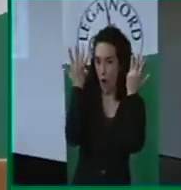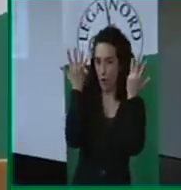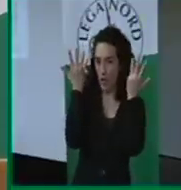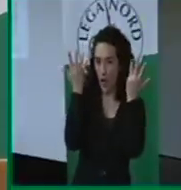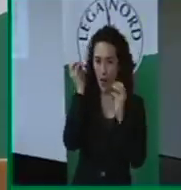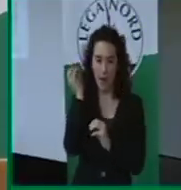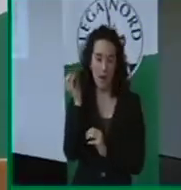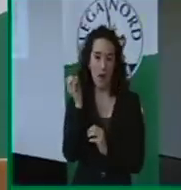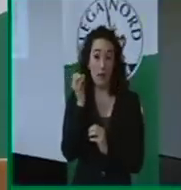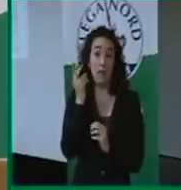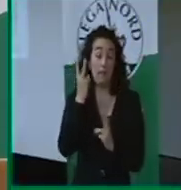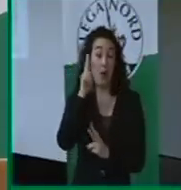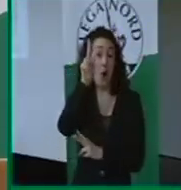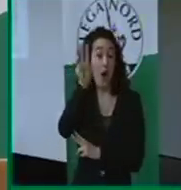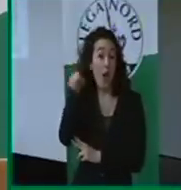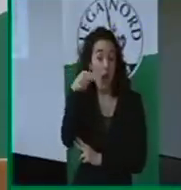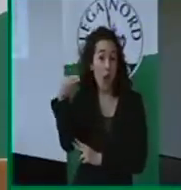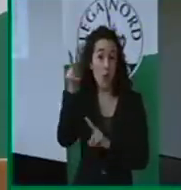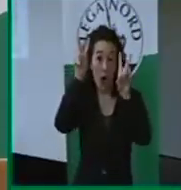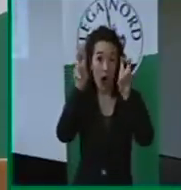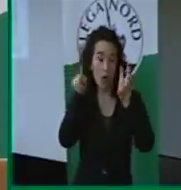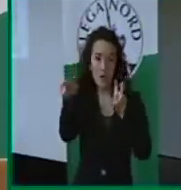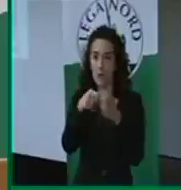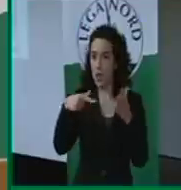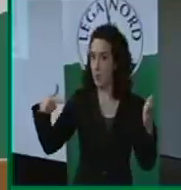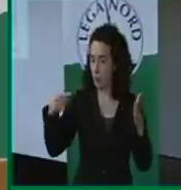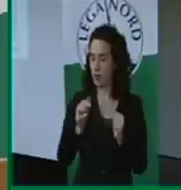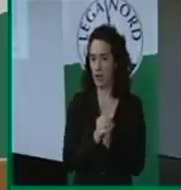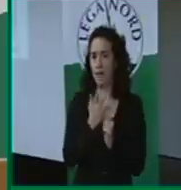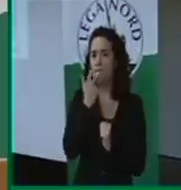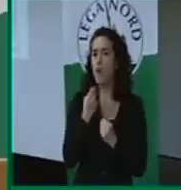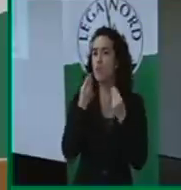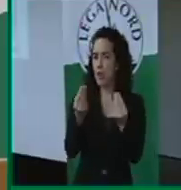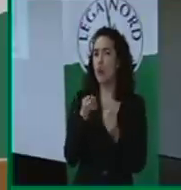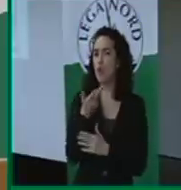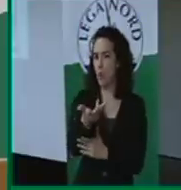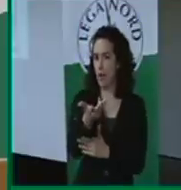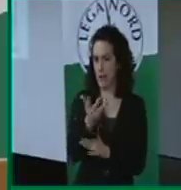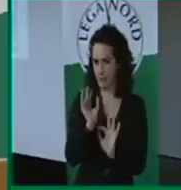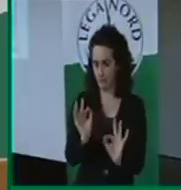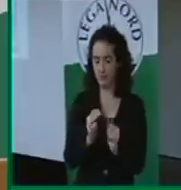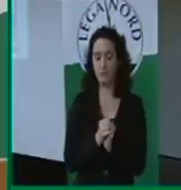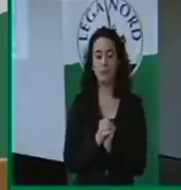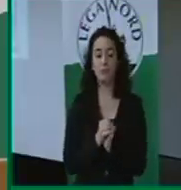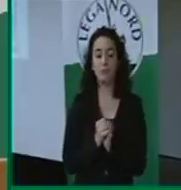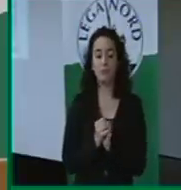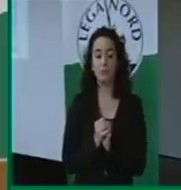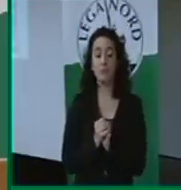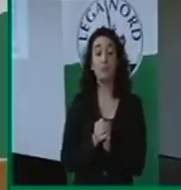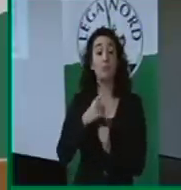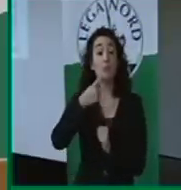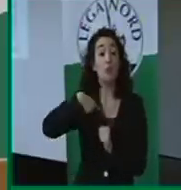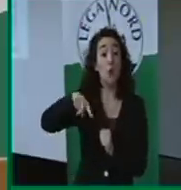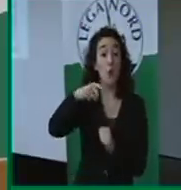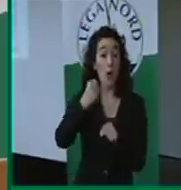è un tema fondamentale darò tre o quattro cifre per spiegare il perché noi diamo occupazione